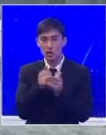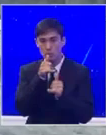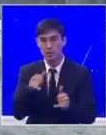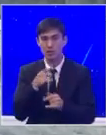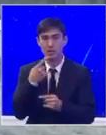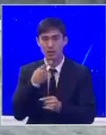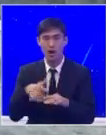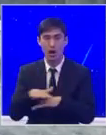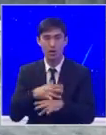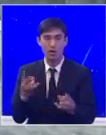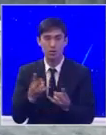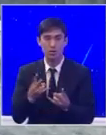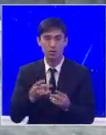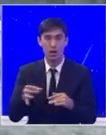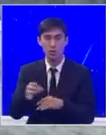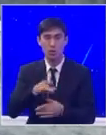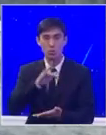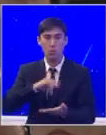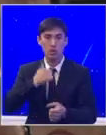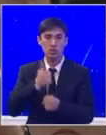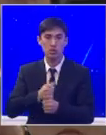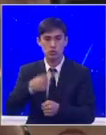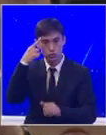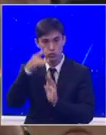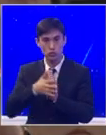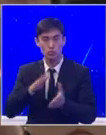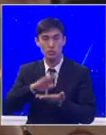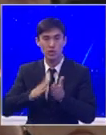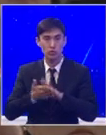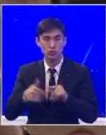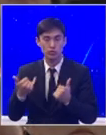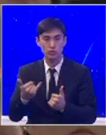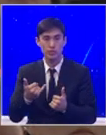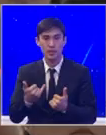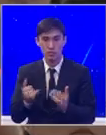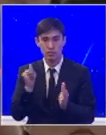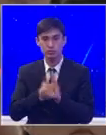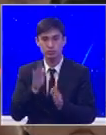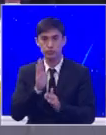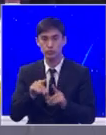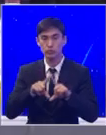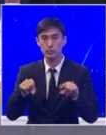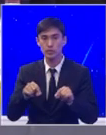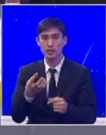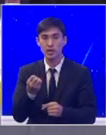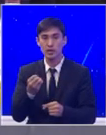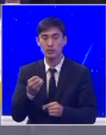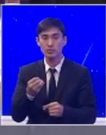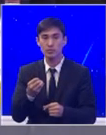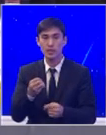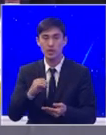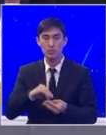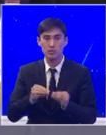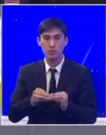деді. Халық қажеттілігін аймақ басшысы жете түсініп, өзара келіссөз жасап, биыл қойдырып берем деп кетті. Тағы бір сауал